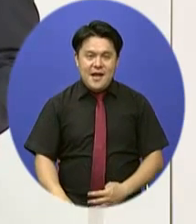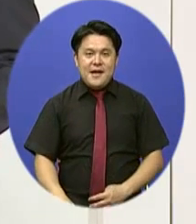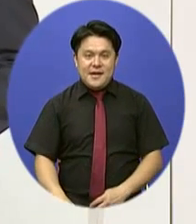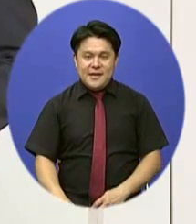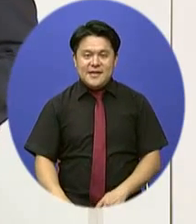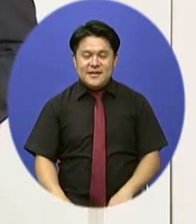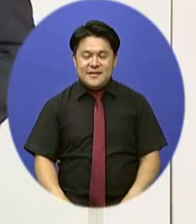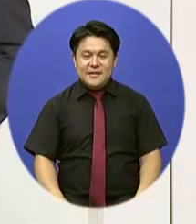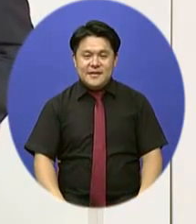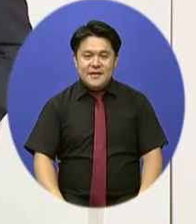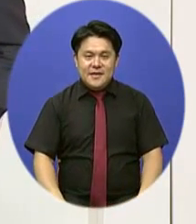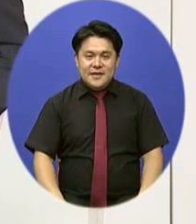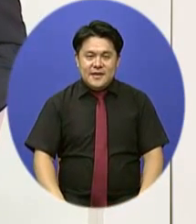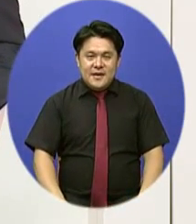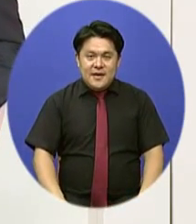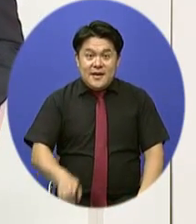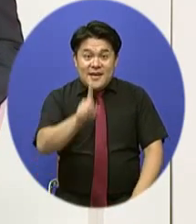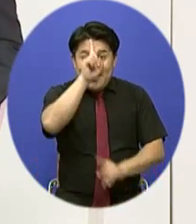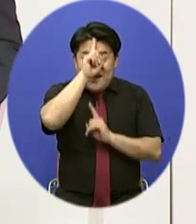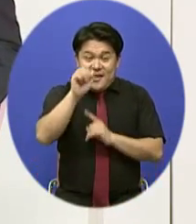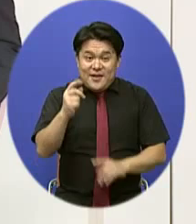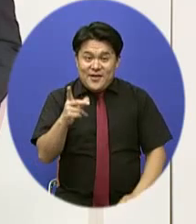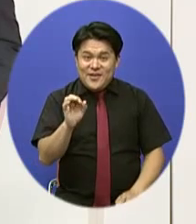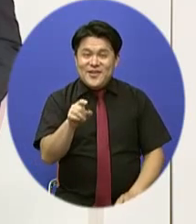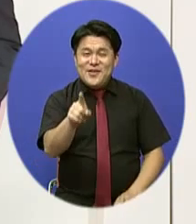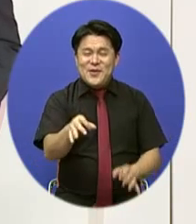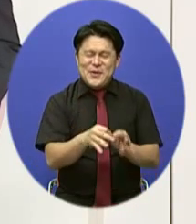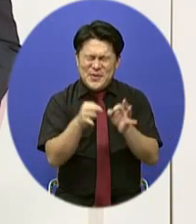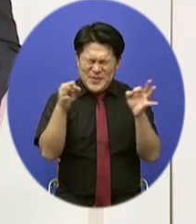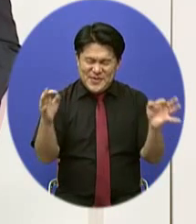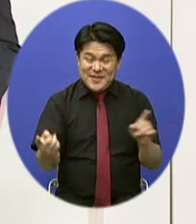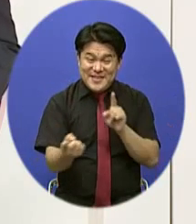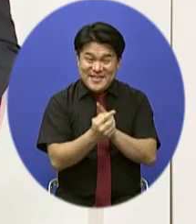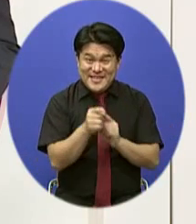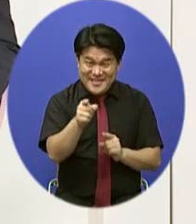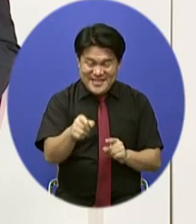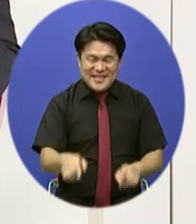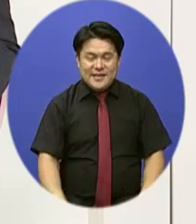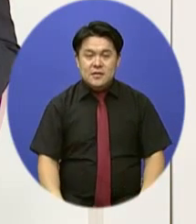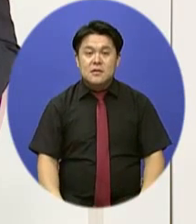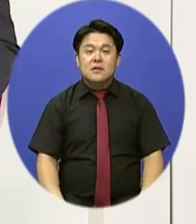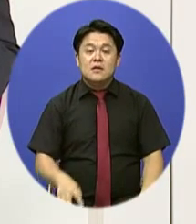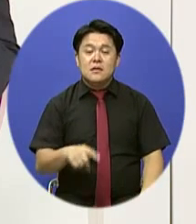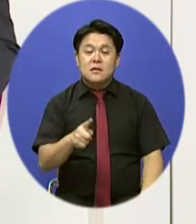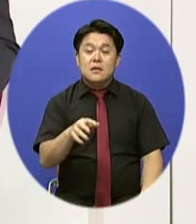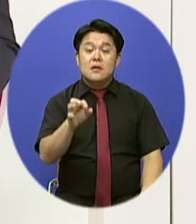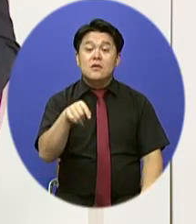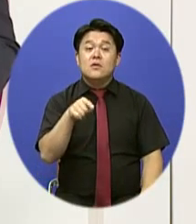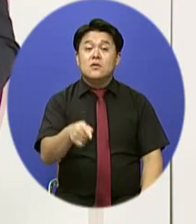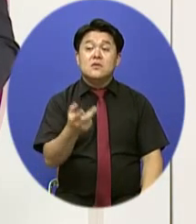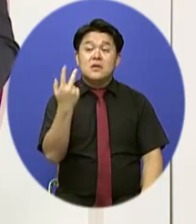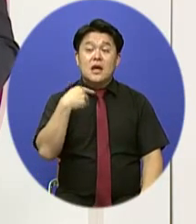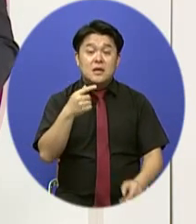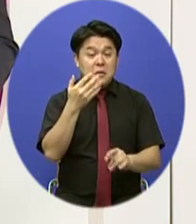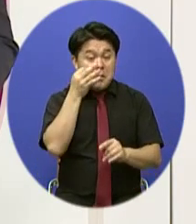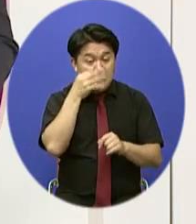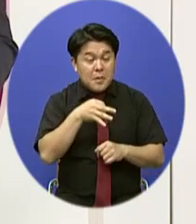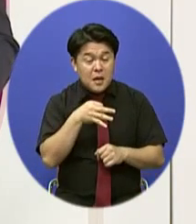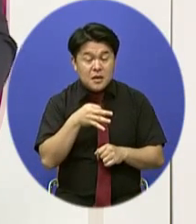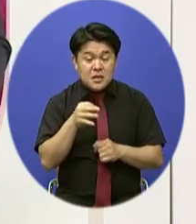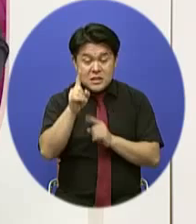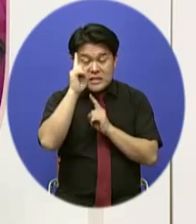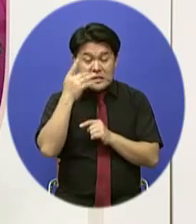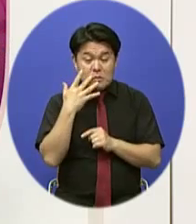아이고. 옹님 어머니는 오랜만이에요. 네. 오랜만에 뵙네요. 서정우 씨는 지난주에 나왔던데 이효정 씨는 안 나왔대요.